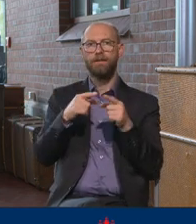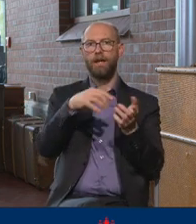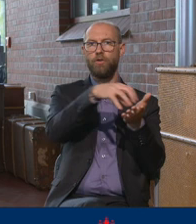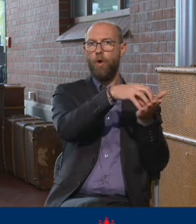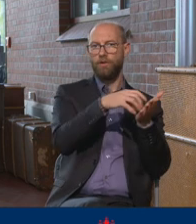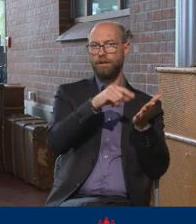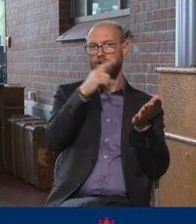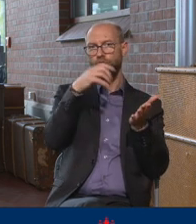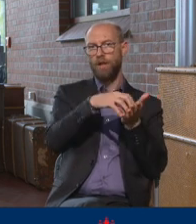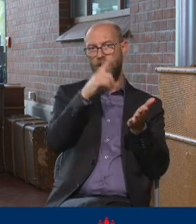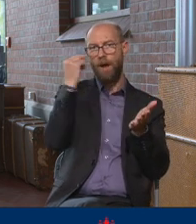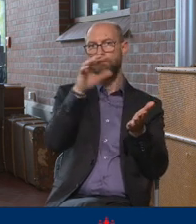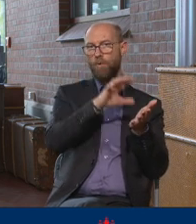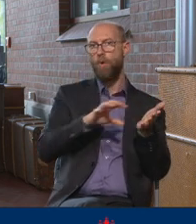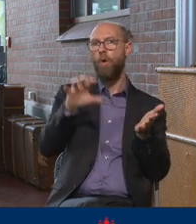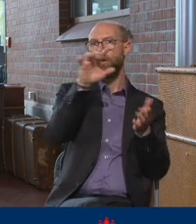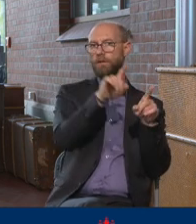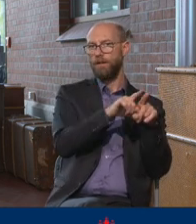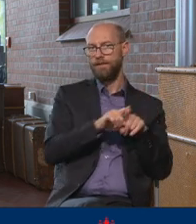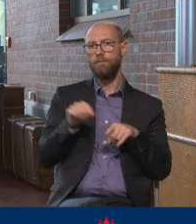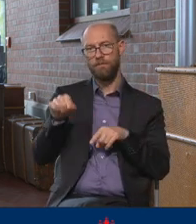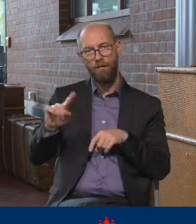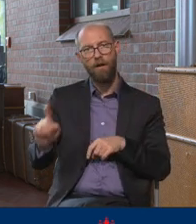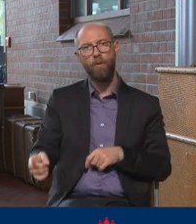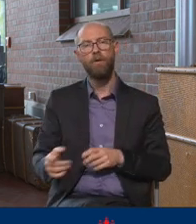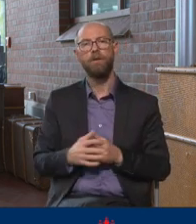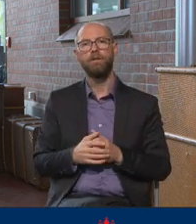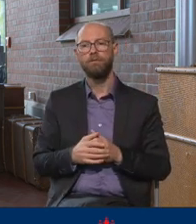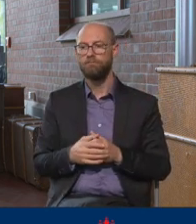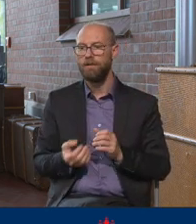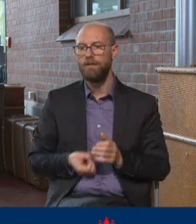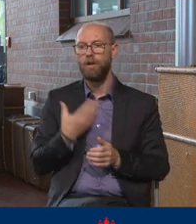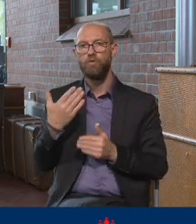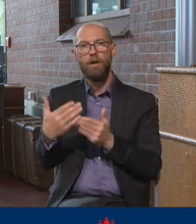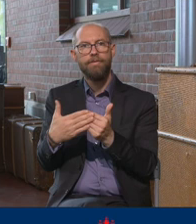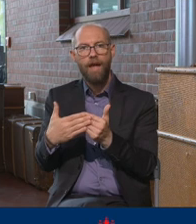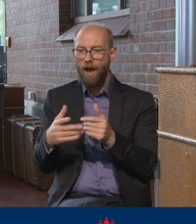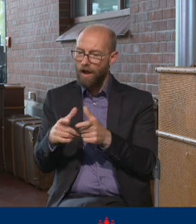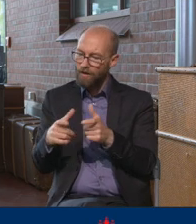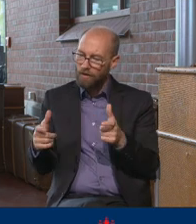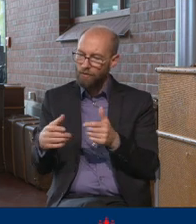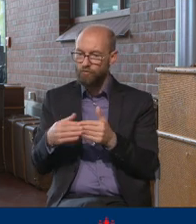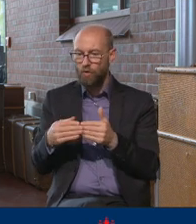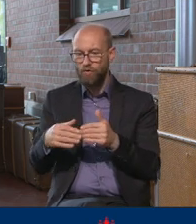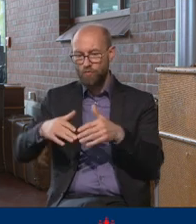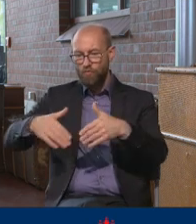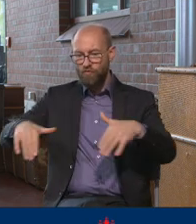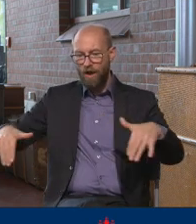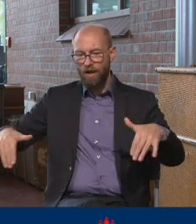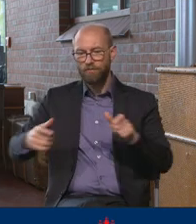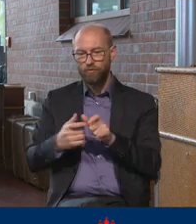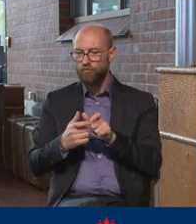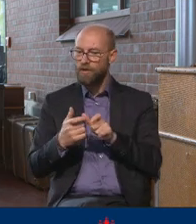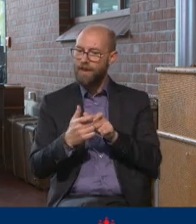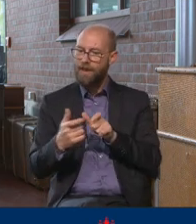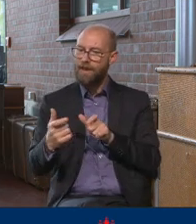wenige sensible eingriffe in die natur nahe schützenswerten uferzonen sind das könnte ein einstieg sein der sich zum wasser schlängelt und